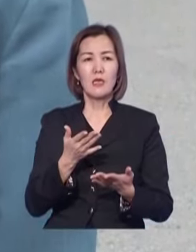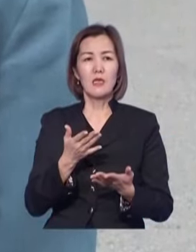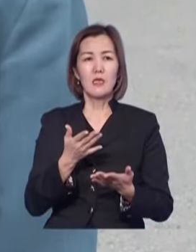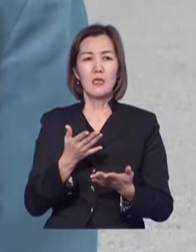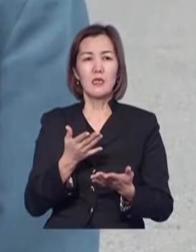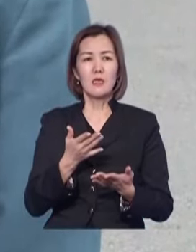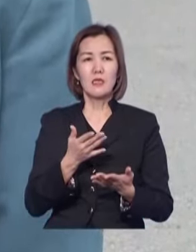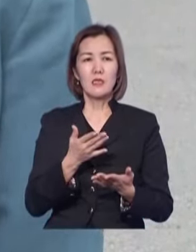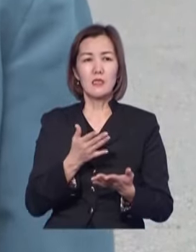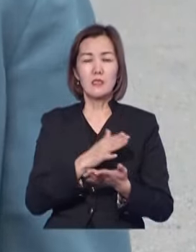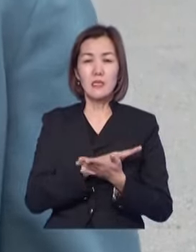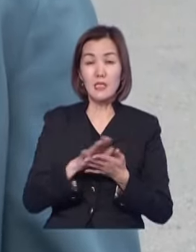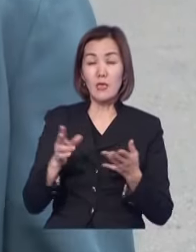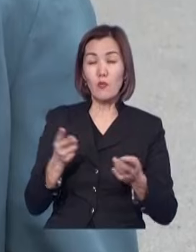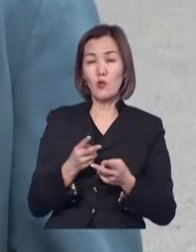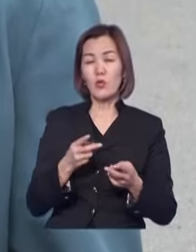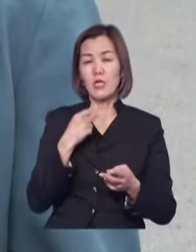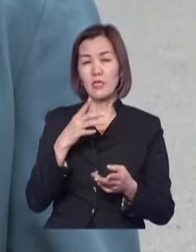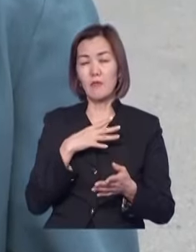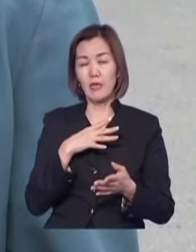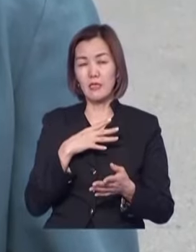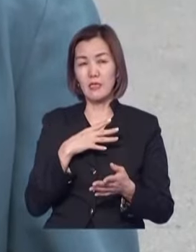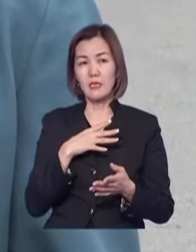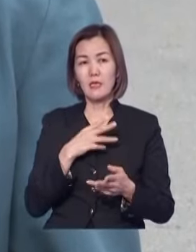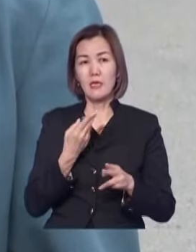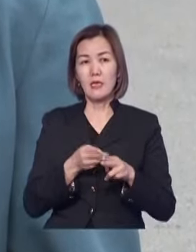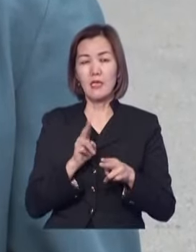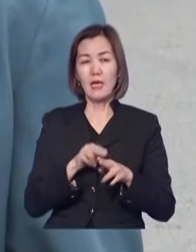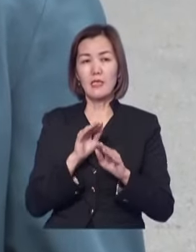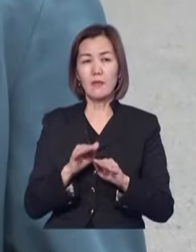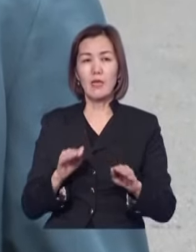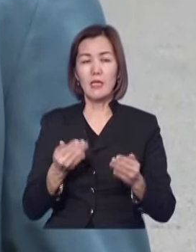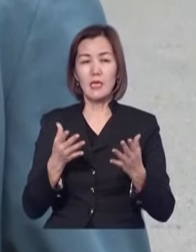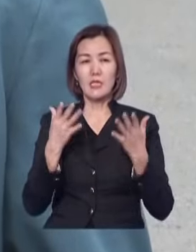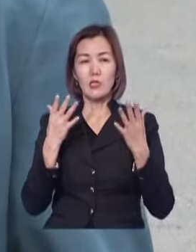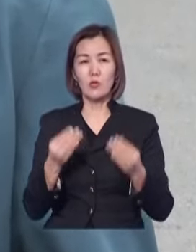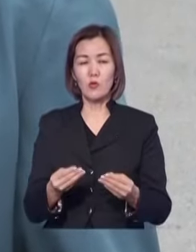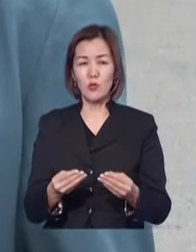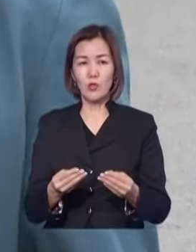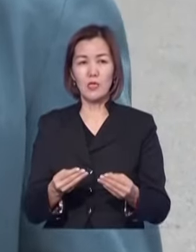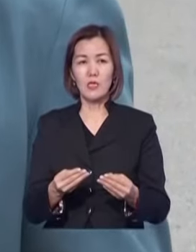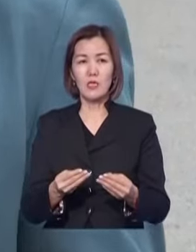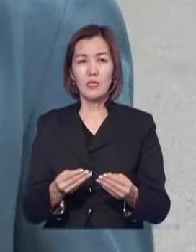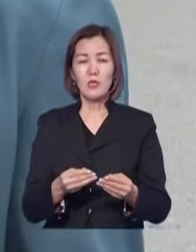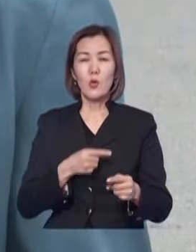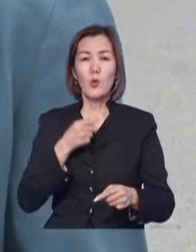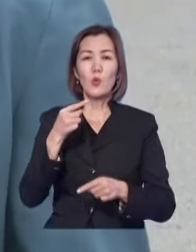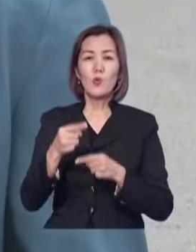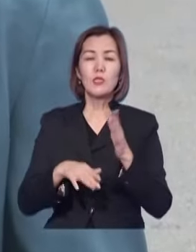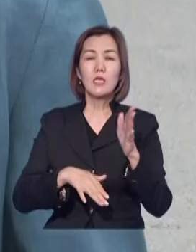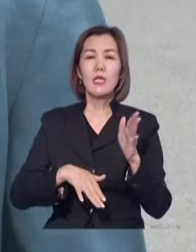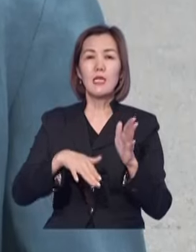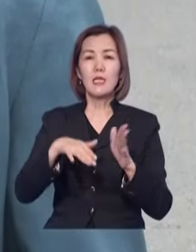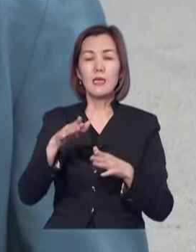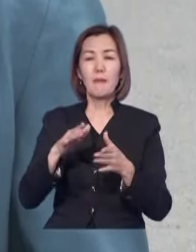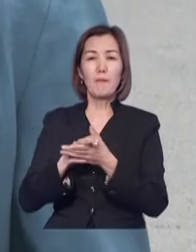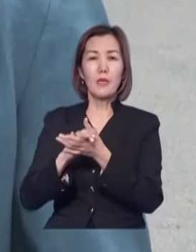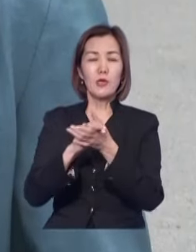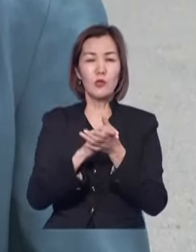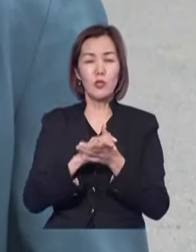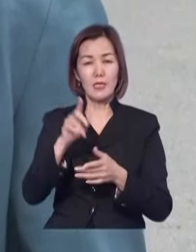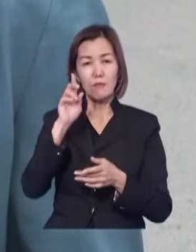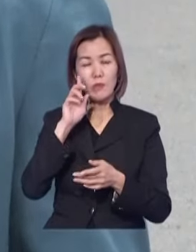тиіс керек деп айтты біздің президентіміз. Яғни балаларды қазіргі таңда жаңағыдай өскелең ұрпақты